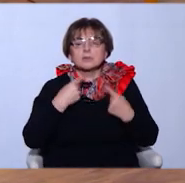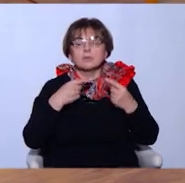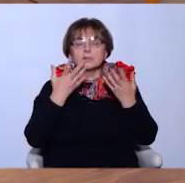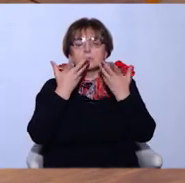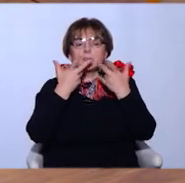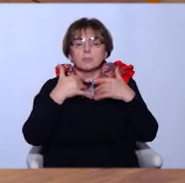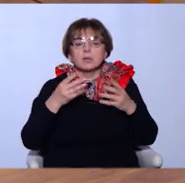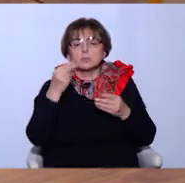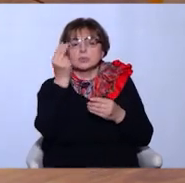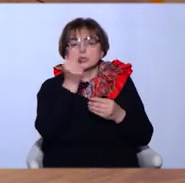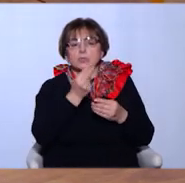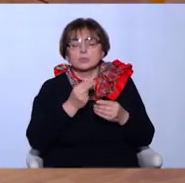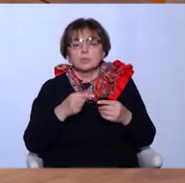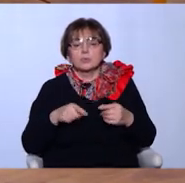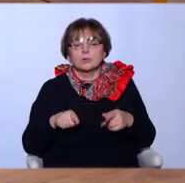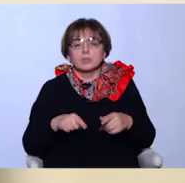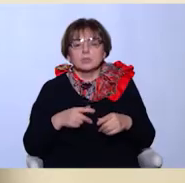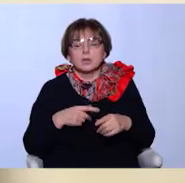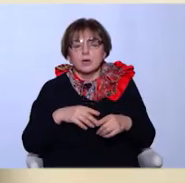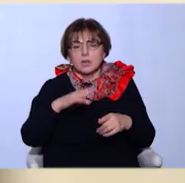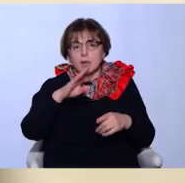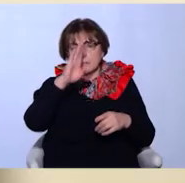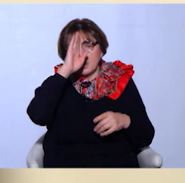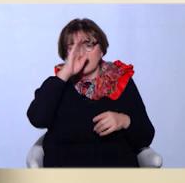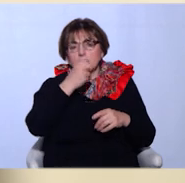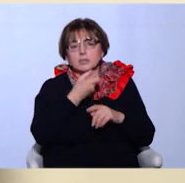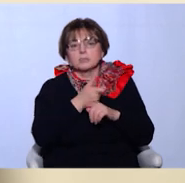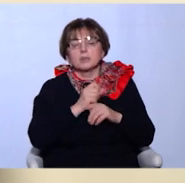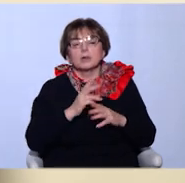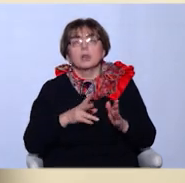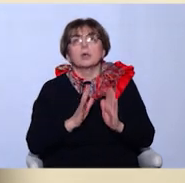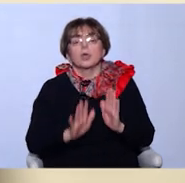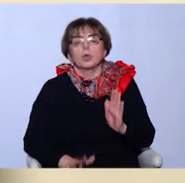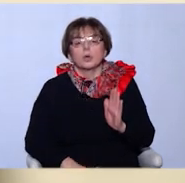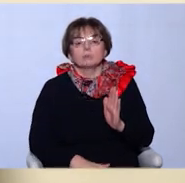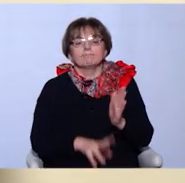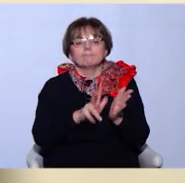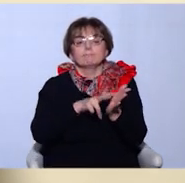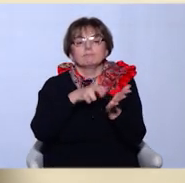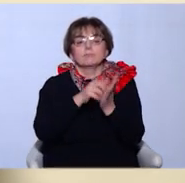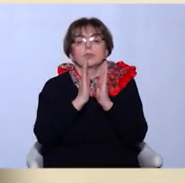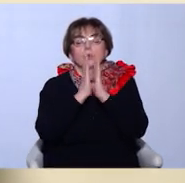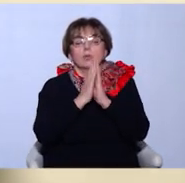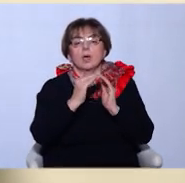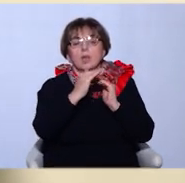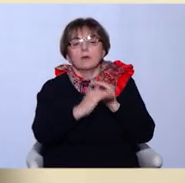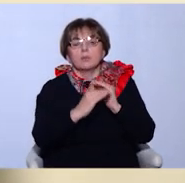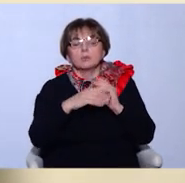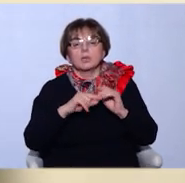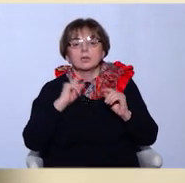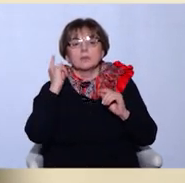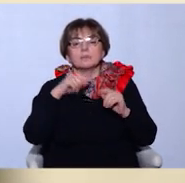ფერებშია შესრულებული. ეს მამაკაცი მლოცველის პოზაშია, ქვემოთ არის წისქვილის